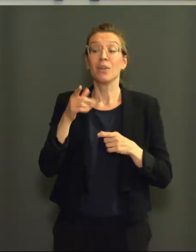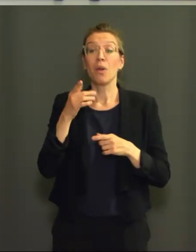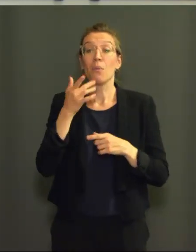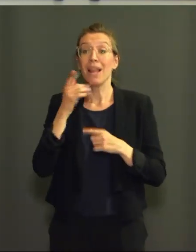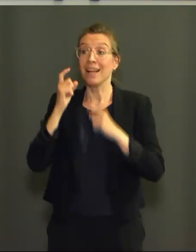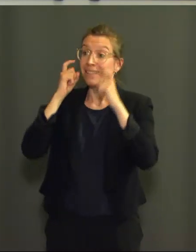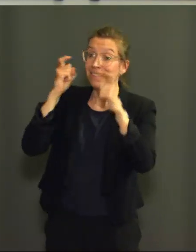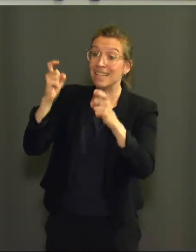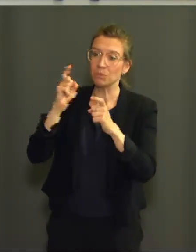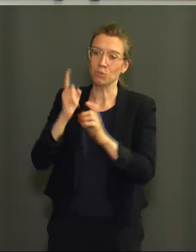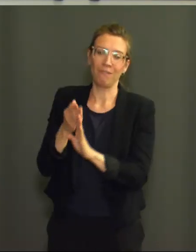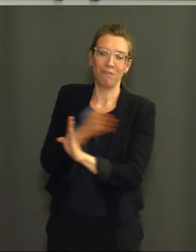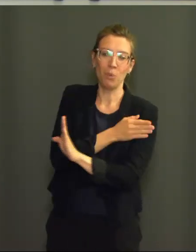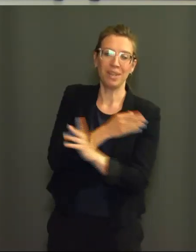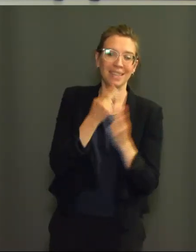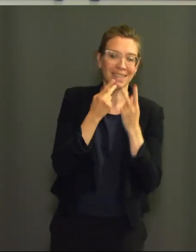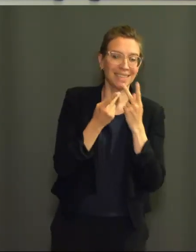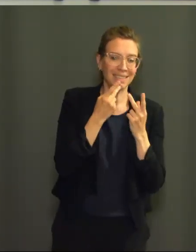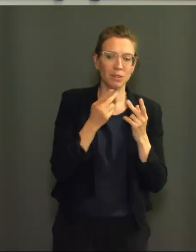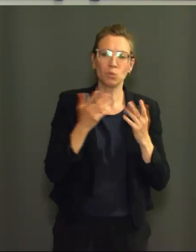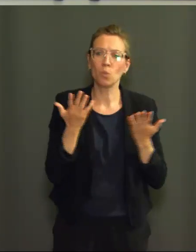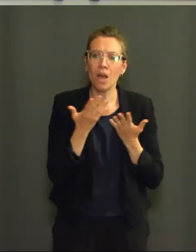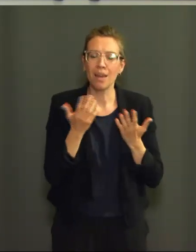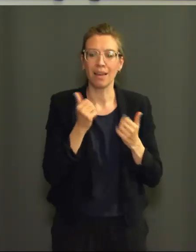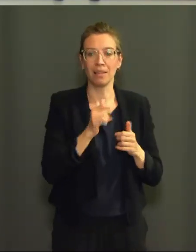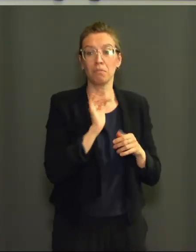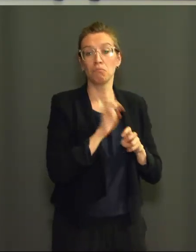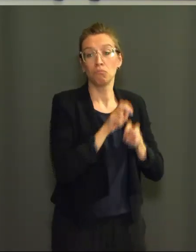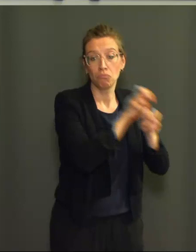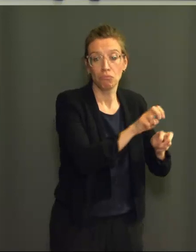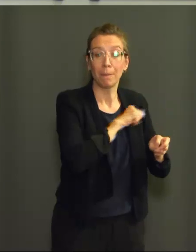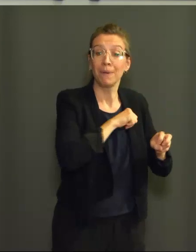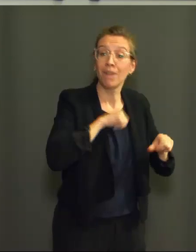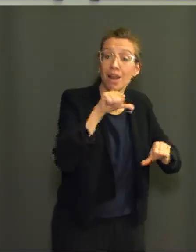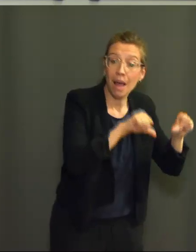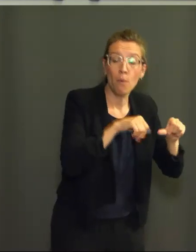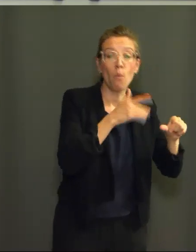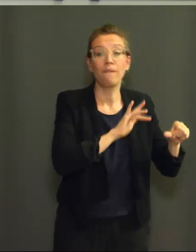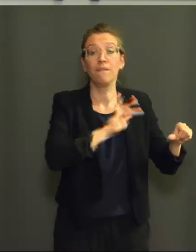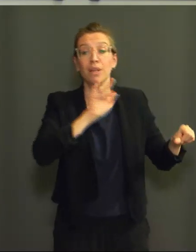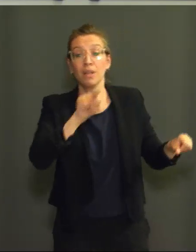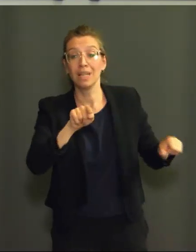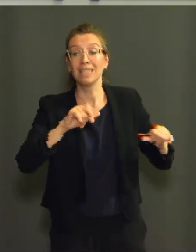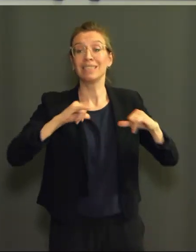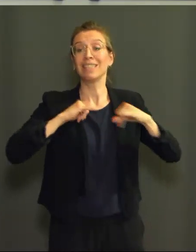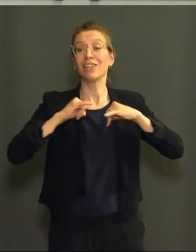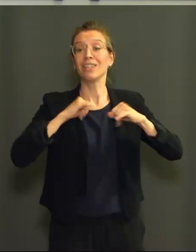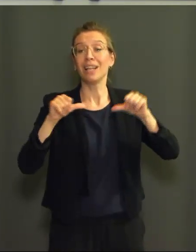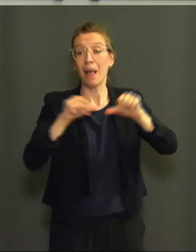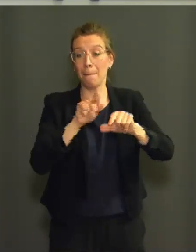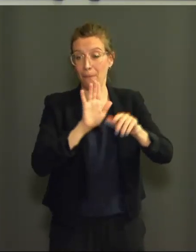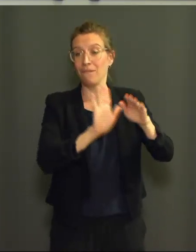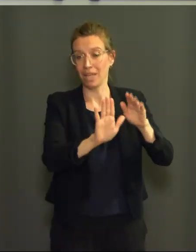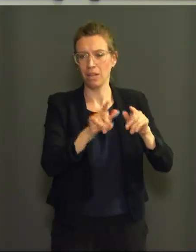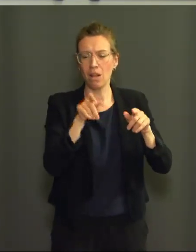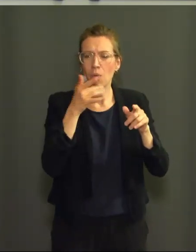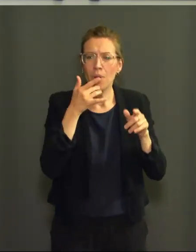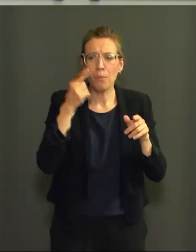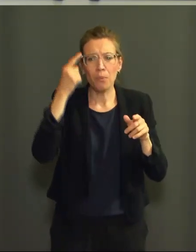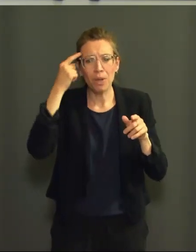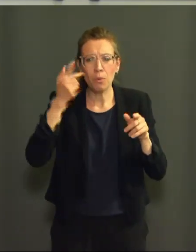een privélabo of een ziekenhuislabo. Een overzicht van deze labo's kan u vinden op de website die nu wordt